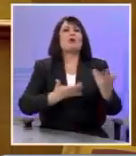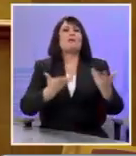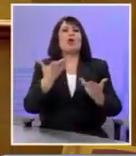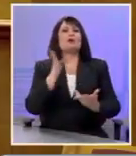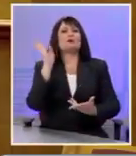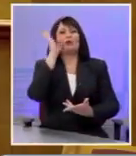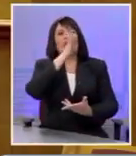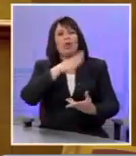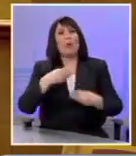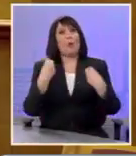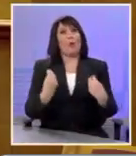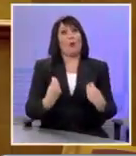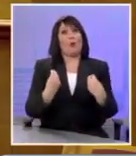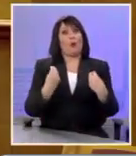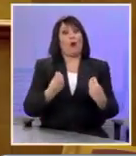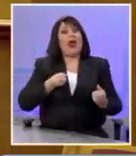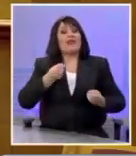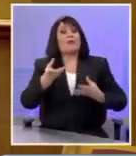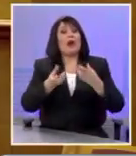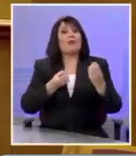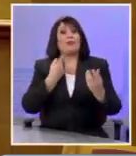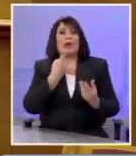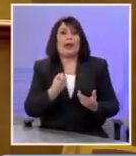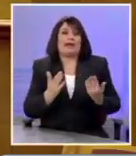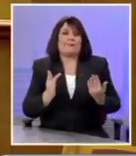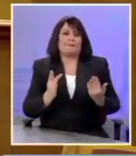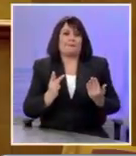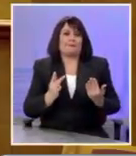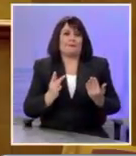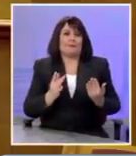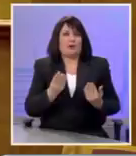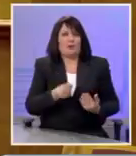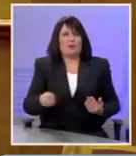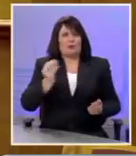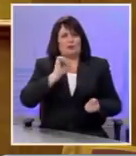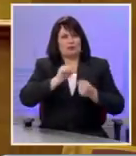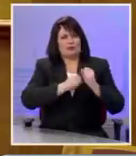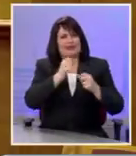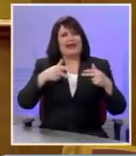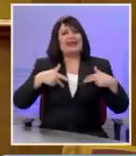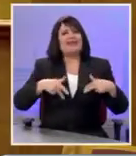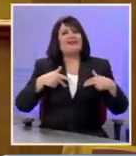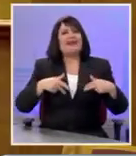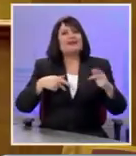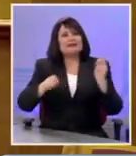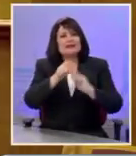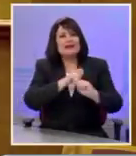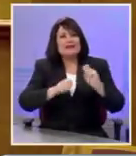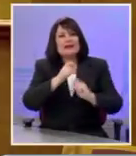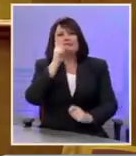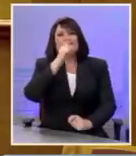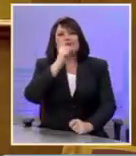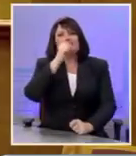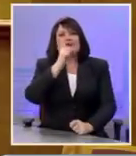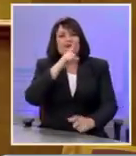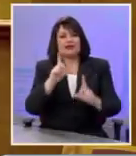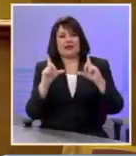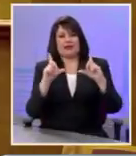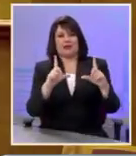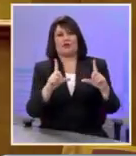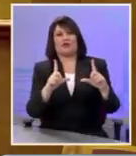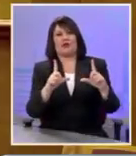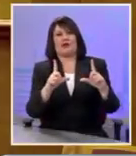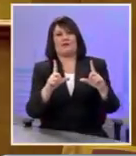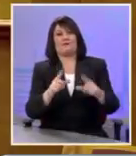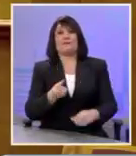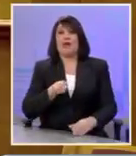προϋπολογισμού. Είναι θεαματική η προσπάθειά της να κατασκευάσει ψεύτικες εικόνες.